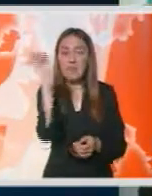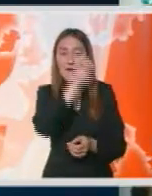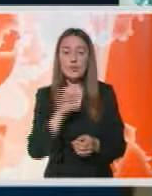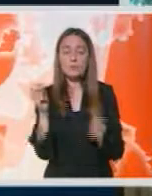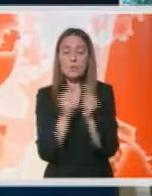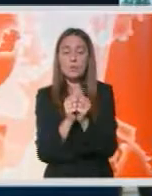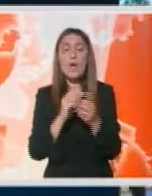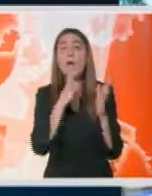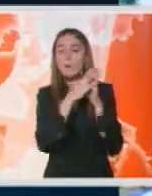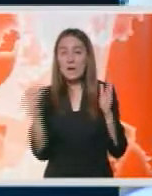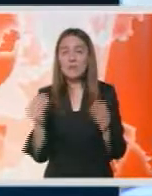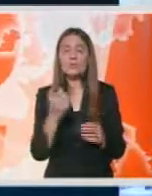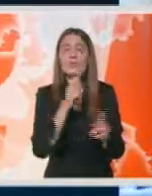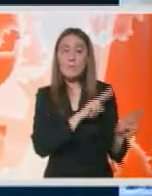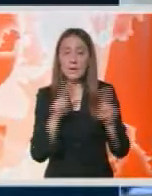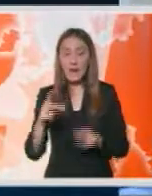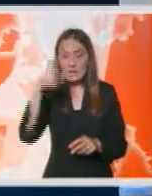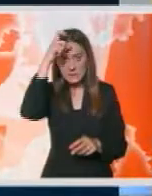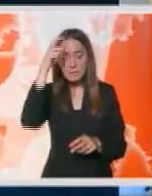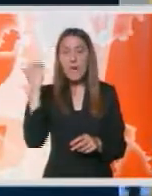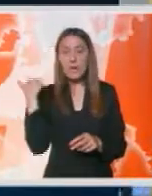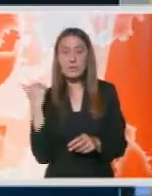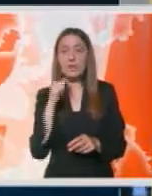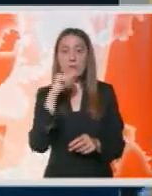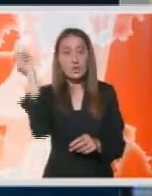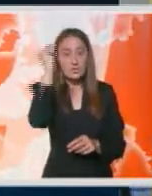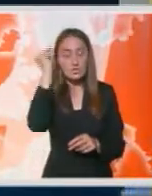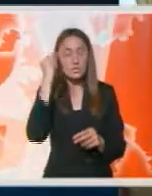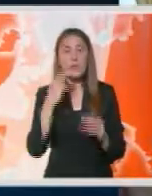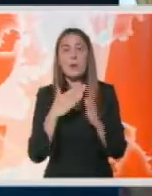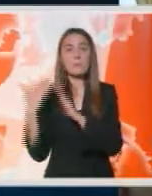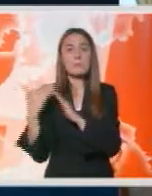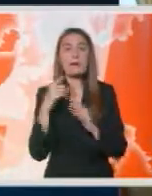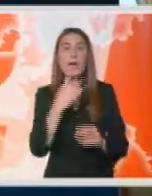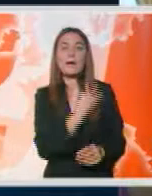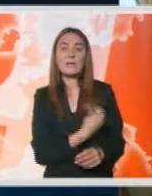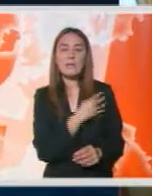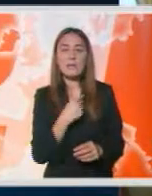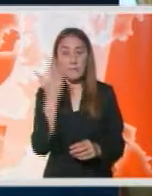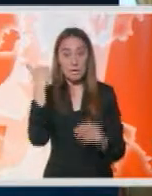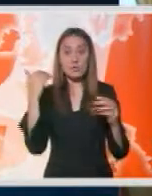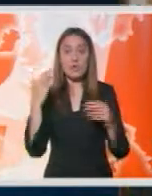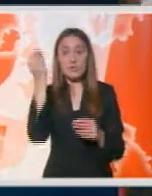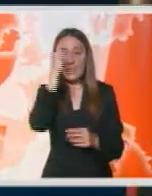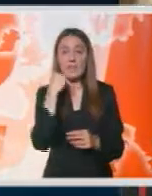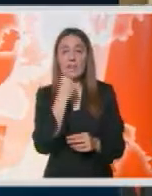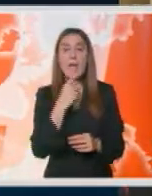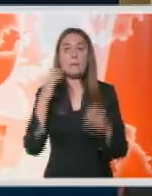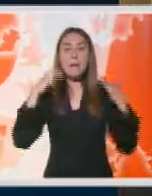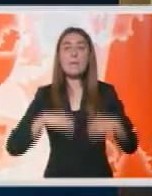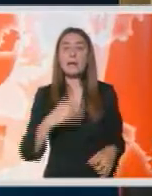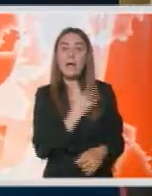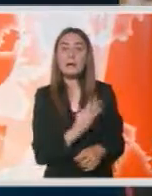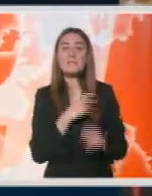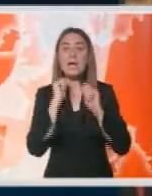unije. U prevođenju pravnih tekovina Srbija se oslonila i na iskustva susedne Hrvatske. Prošle nedelje premijerka Hrvatske Jadranka